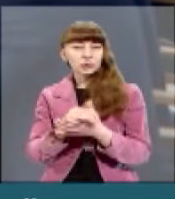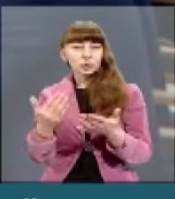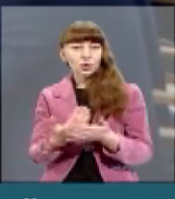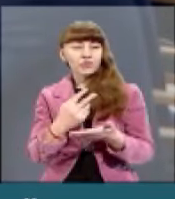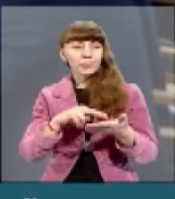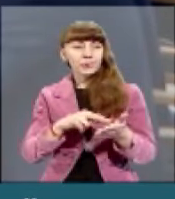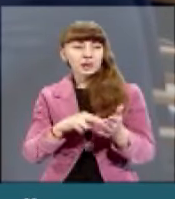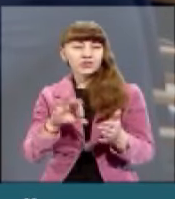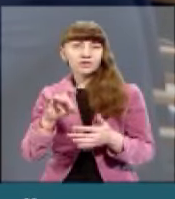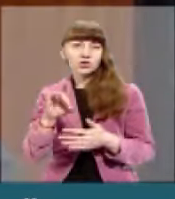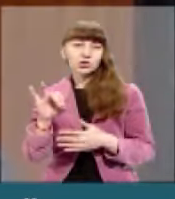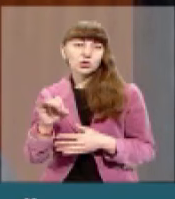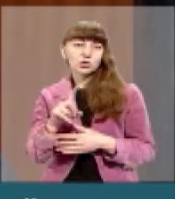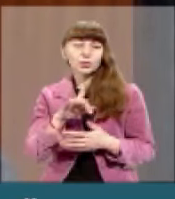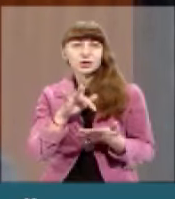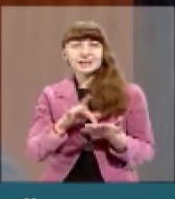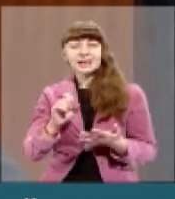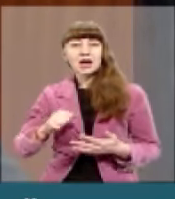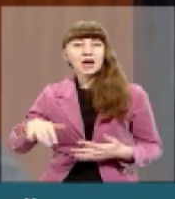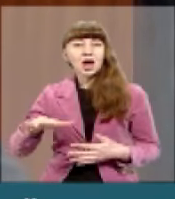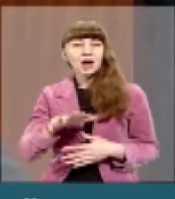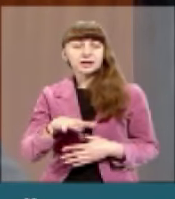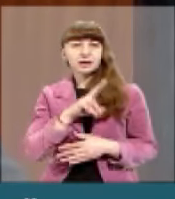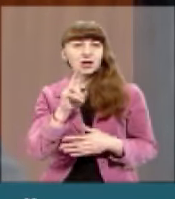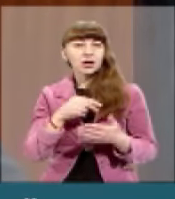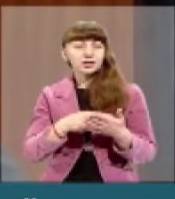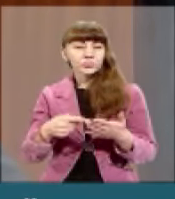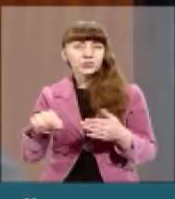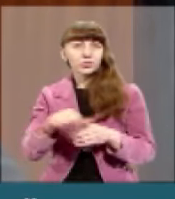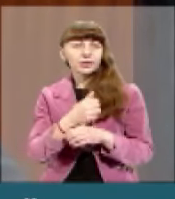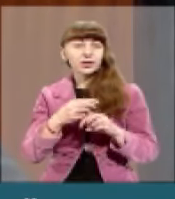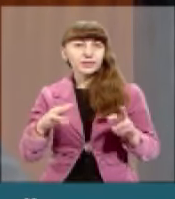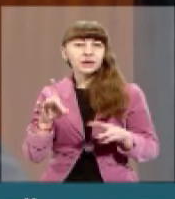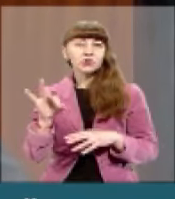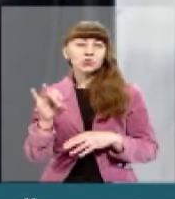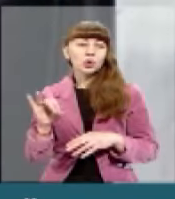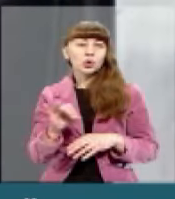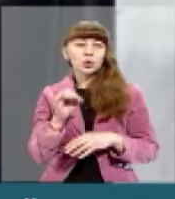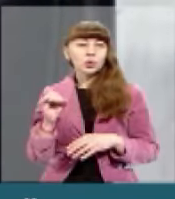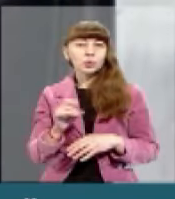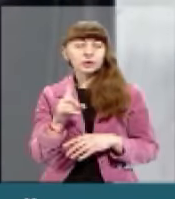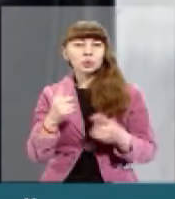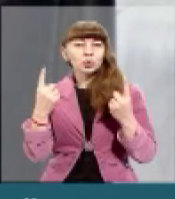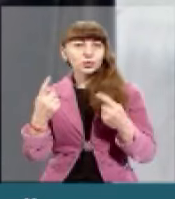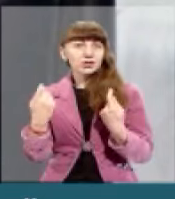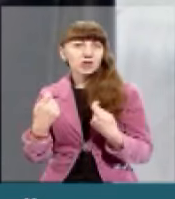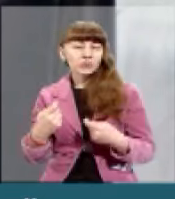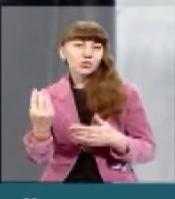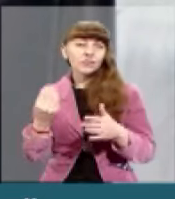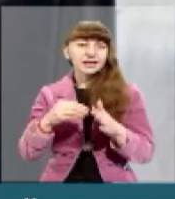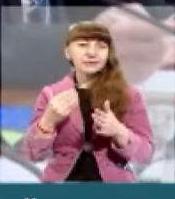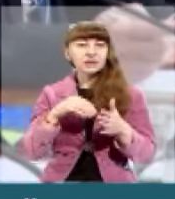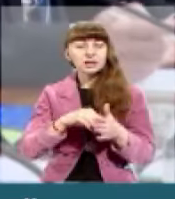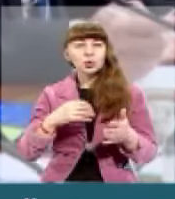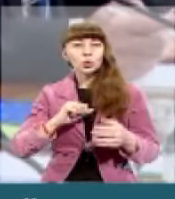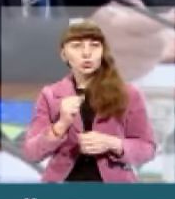новая стратегия Евросоюза по Центральной Азии. Как отметил премьер-министр, Евросоюз является одним из крупнейших торговых и